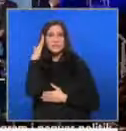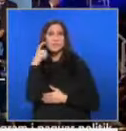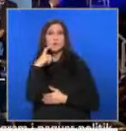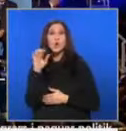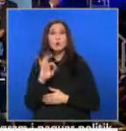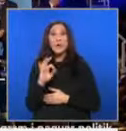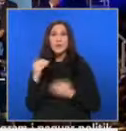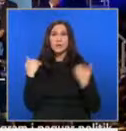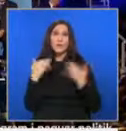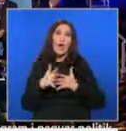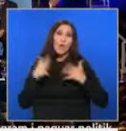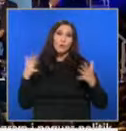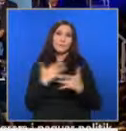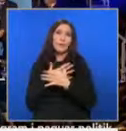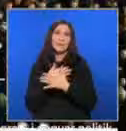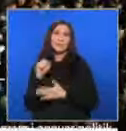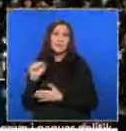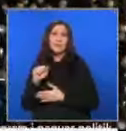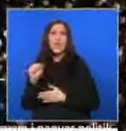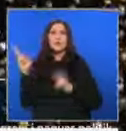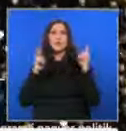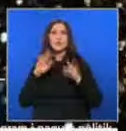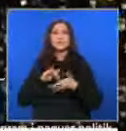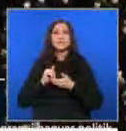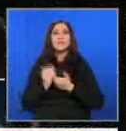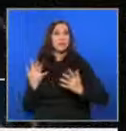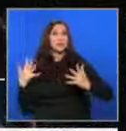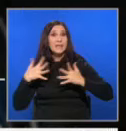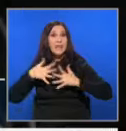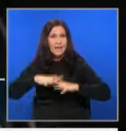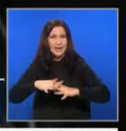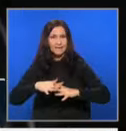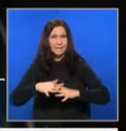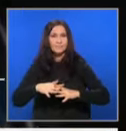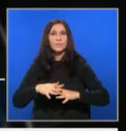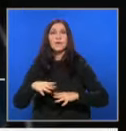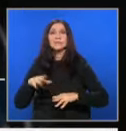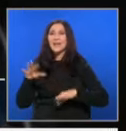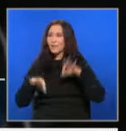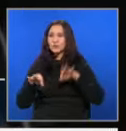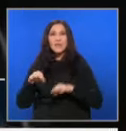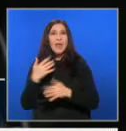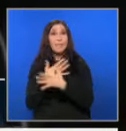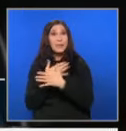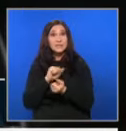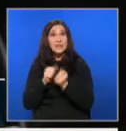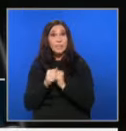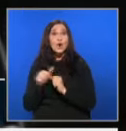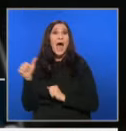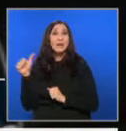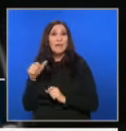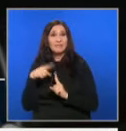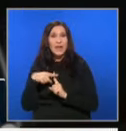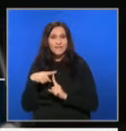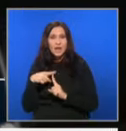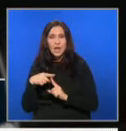кандидат на най-голямата албанска формация Демократичния съюз за интеграция. За гласовете на албанците се бори и Арбен